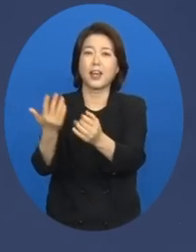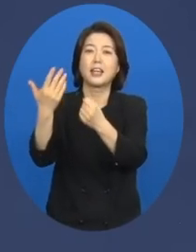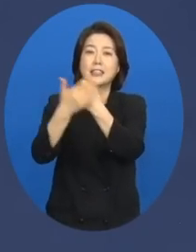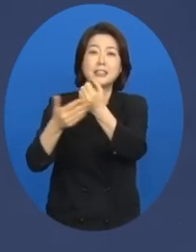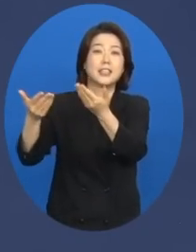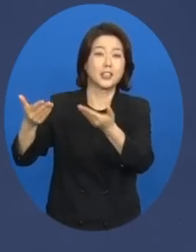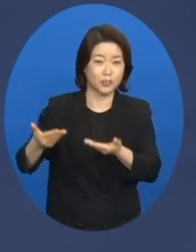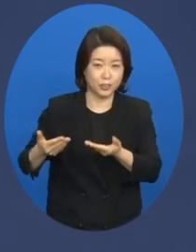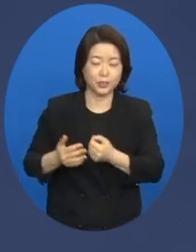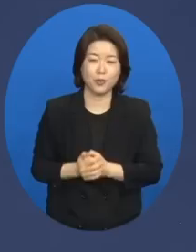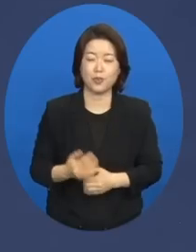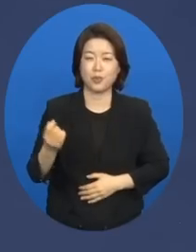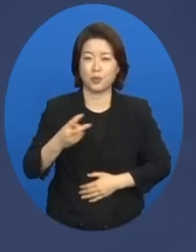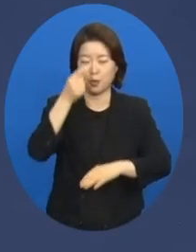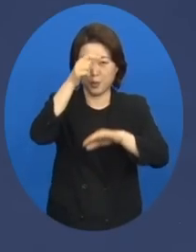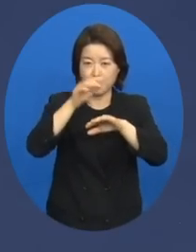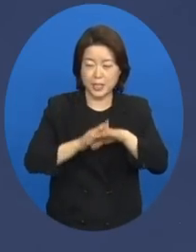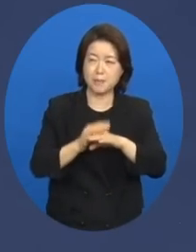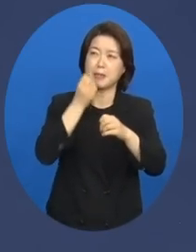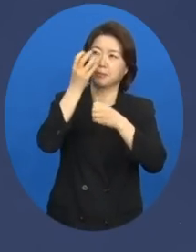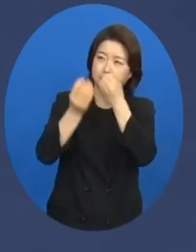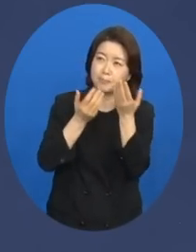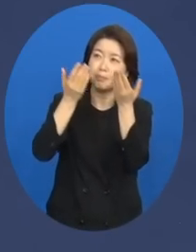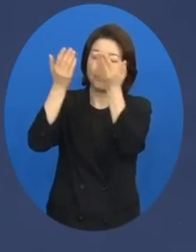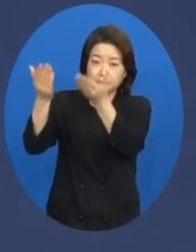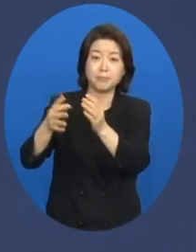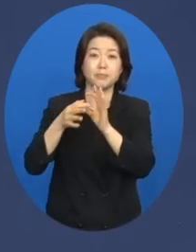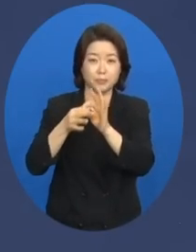또 예배의 그 고백을 통해서